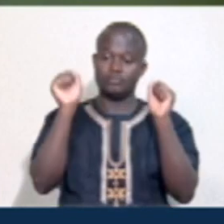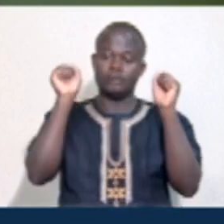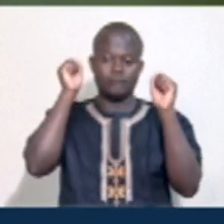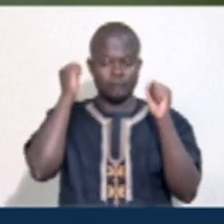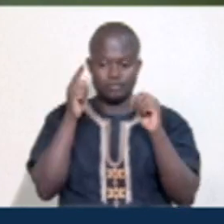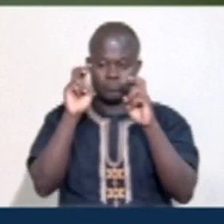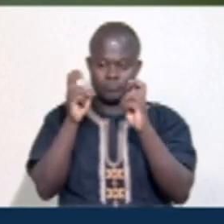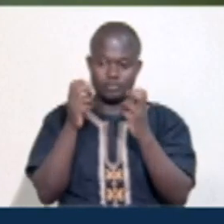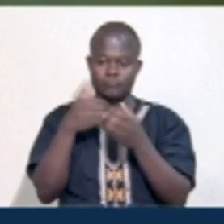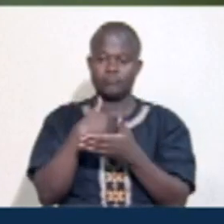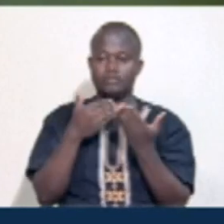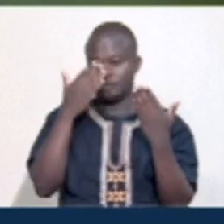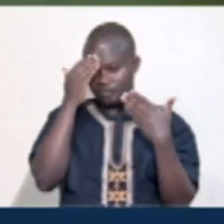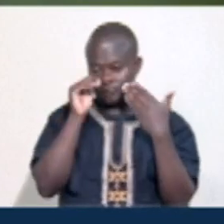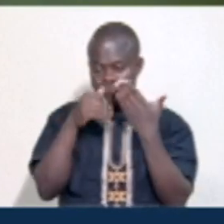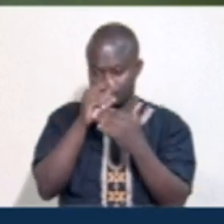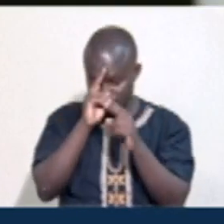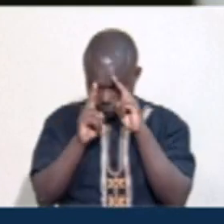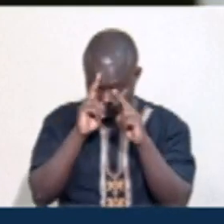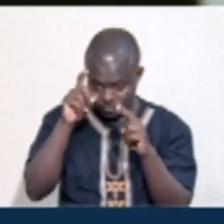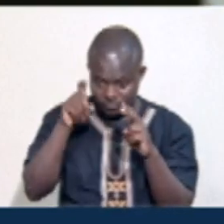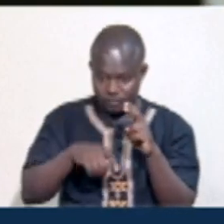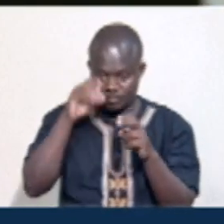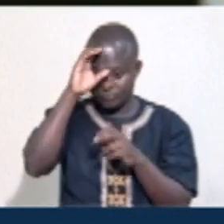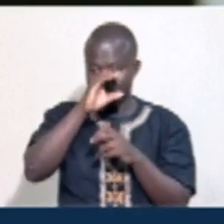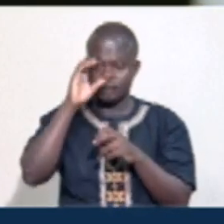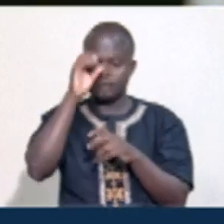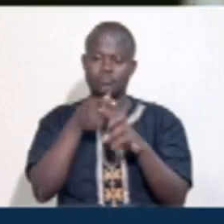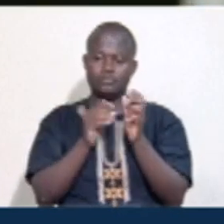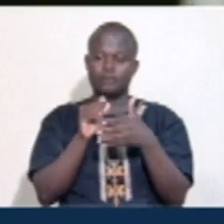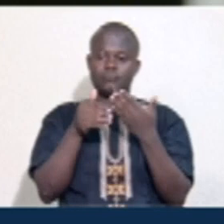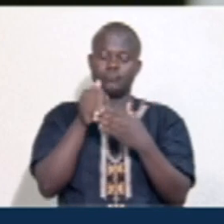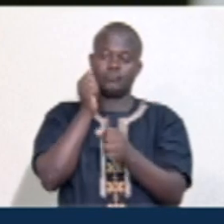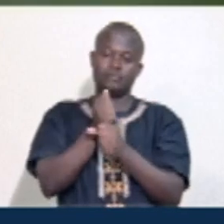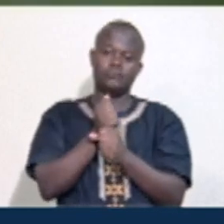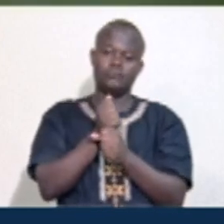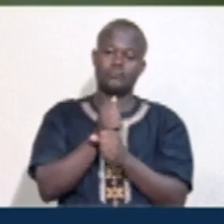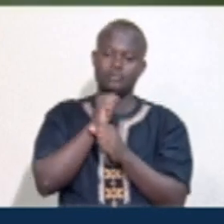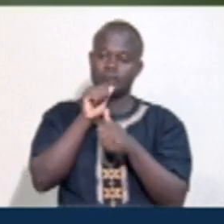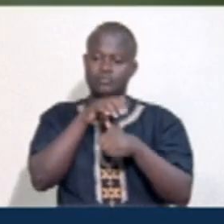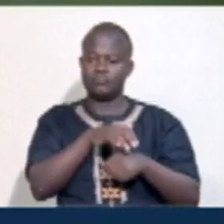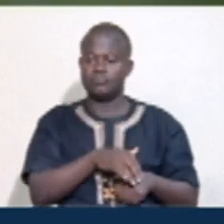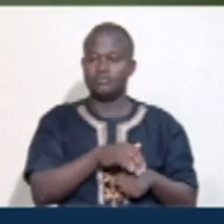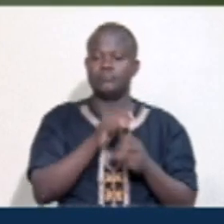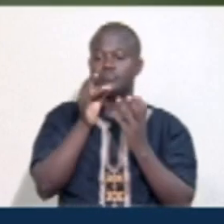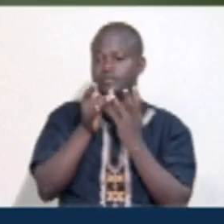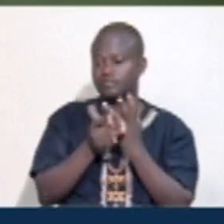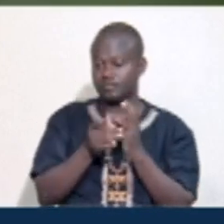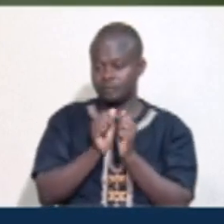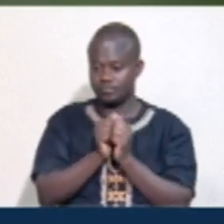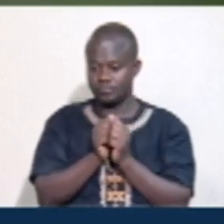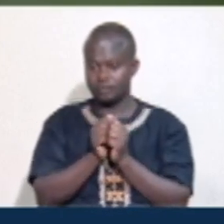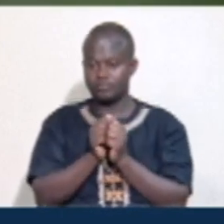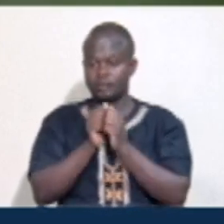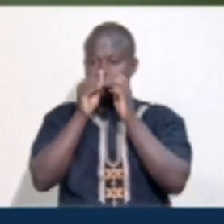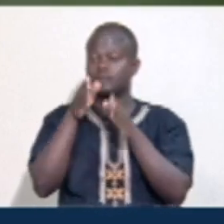ko kugira ngo bubahwe bagomba kubishakisha kandi bakabikora badakandamije abo bashatse. Umuntu